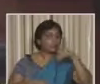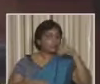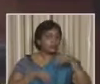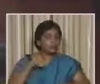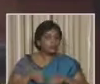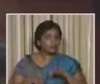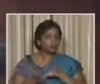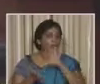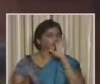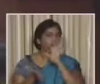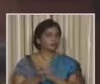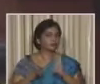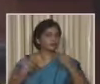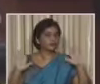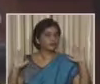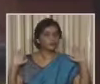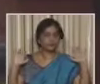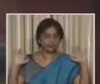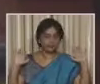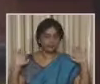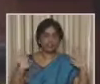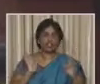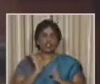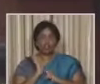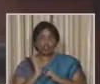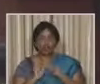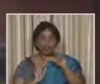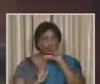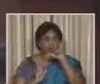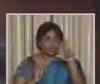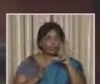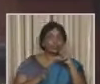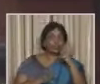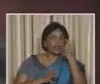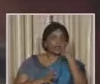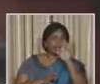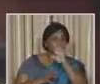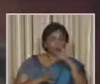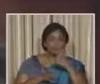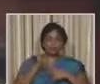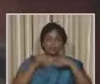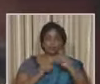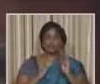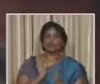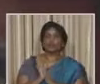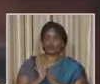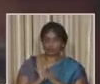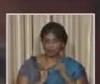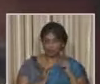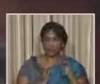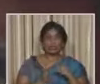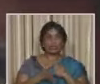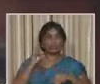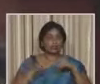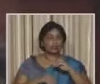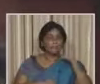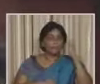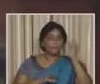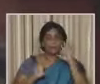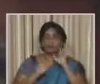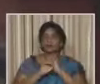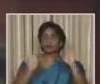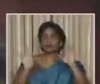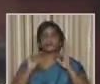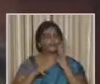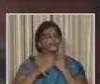தேர்தல்கள் முடிவு எழுதப்பட்டுவிட்டன. நவம்பர் 17-2019 தேர்தல் ஆணைக்குழு என்ன செய்தது? தேர்தல் முடிவுகளை பிரகடனம் செய்தது